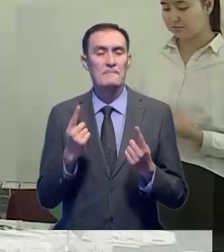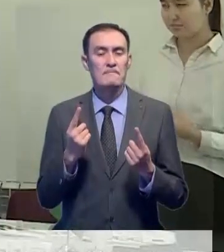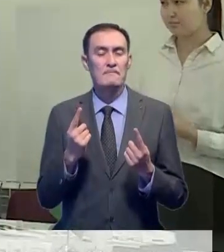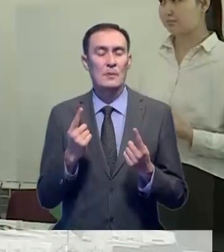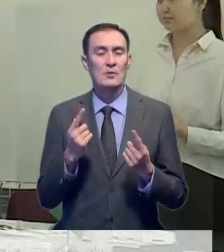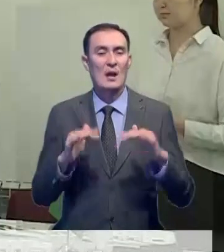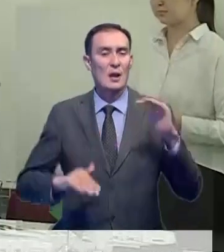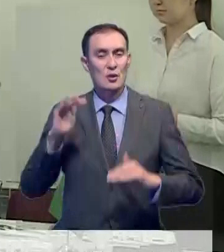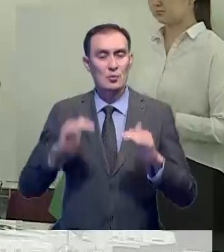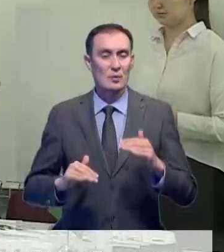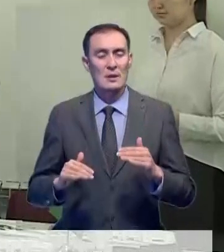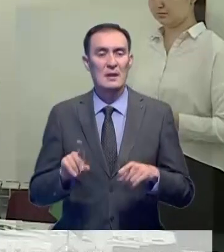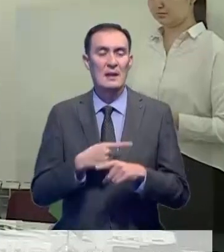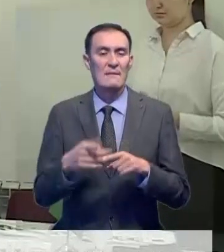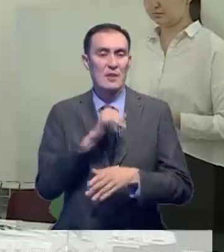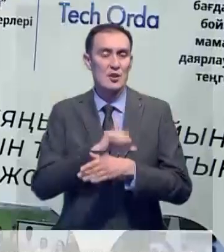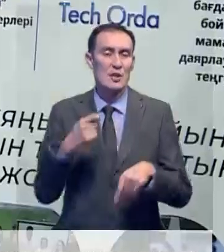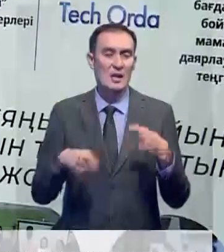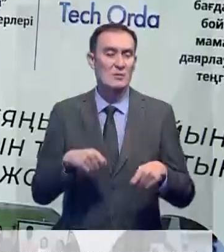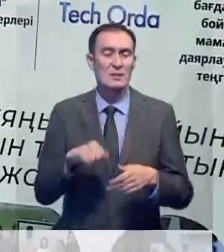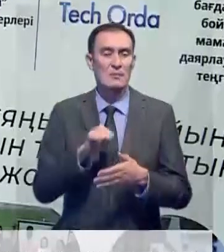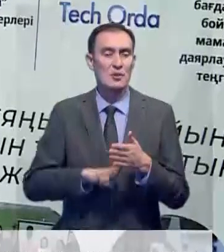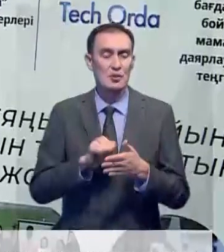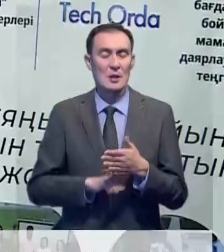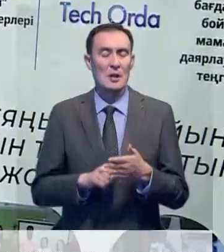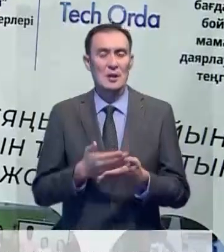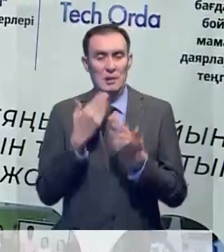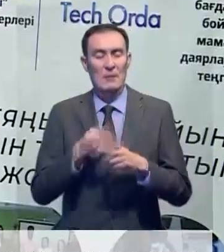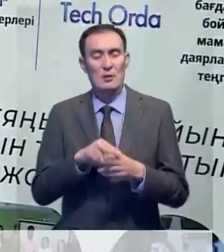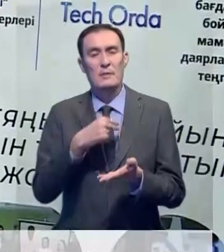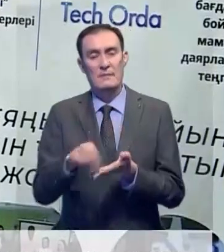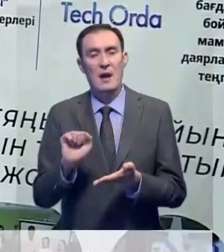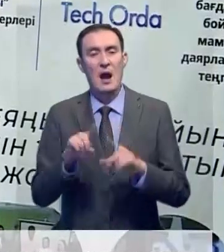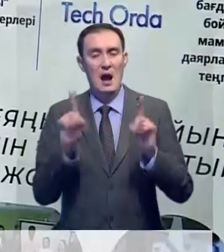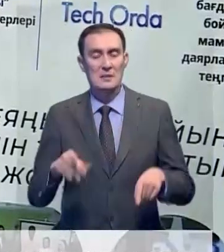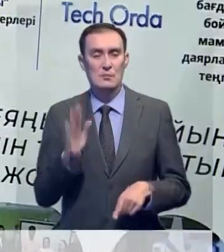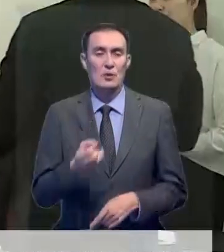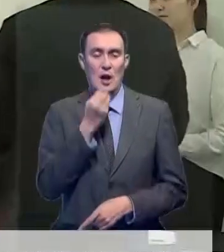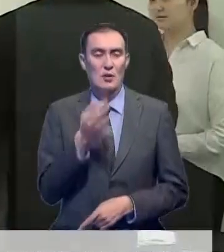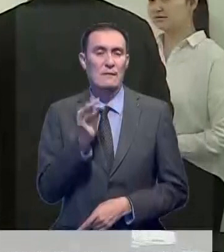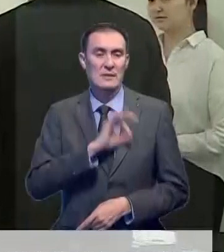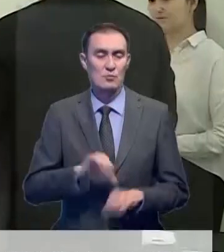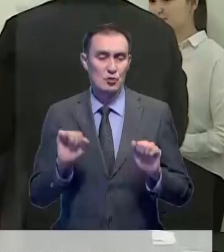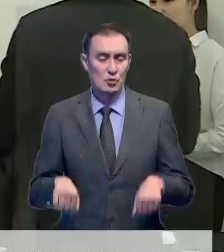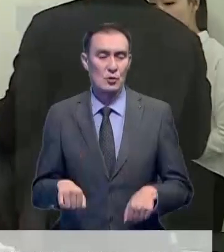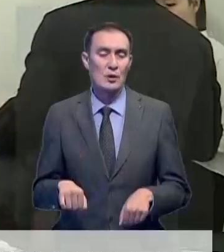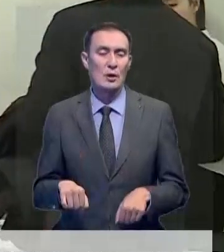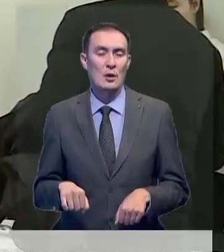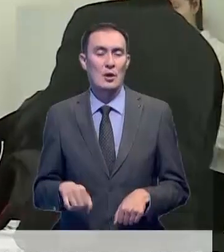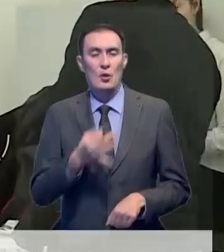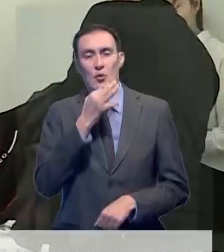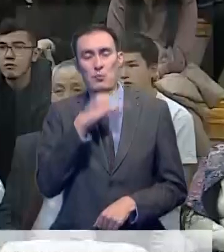конъюнктуры рынка от внешних экономических факторов поэтому приобретение акций ки будет хорошим инструментом в портфеле